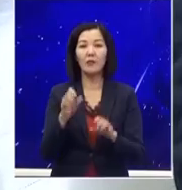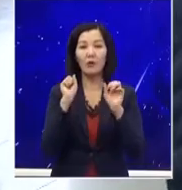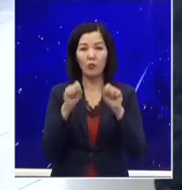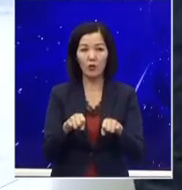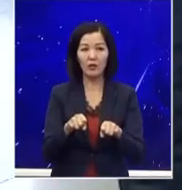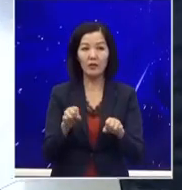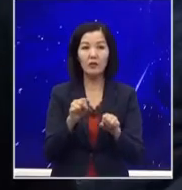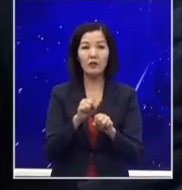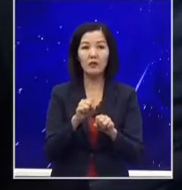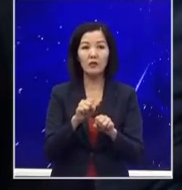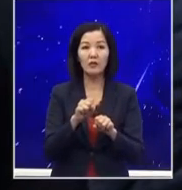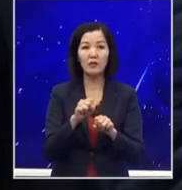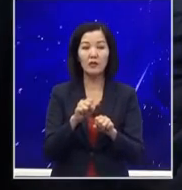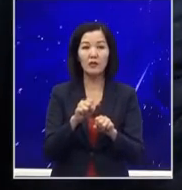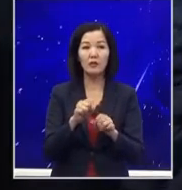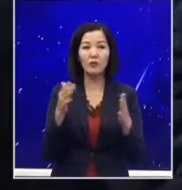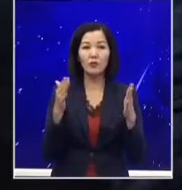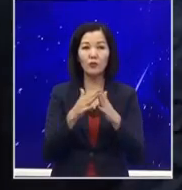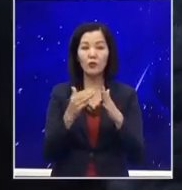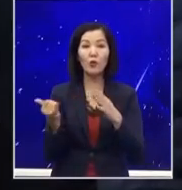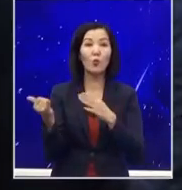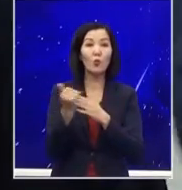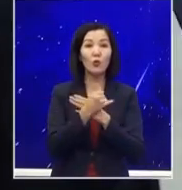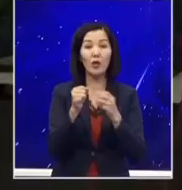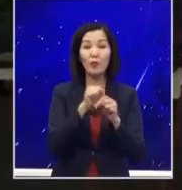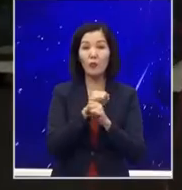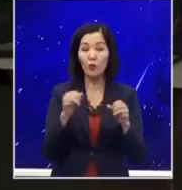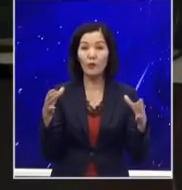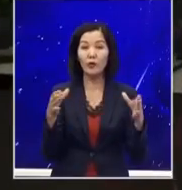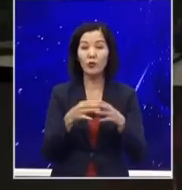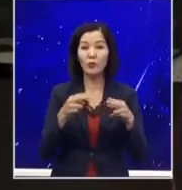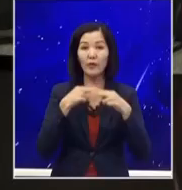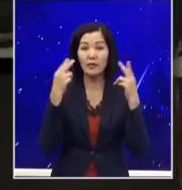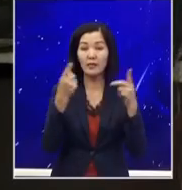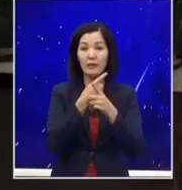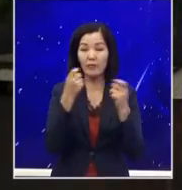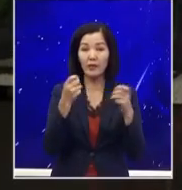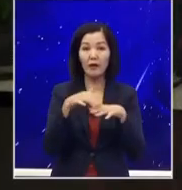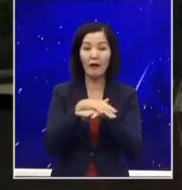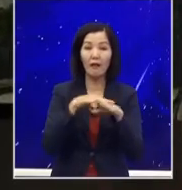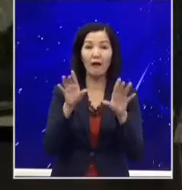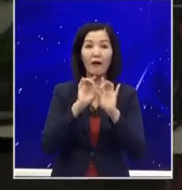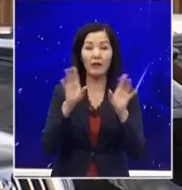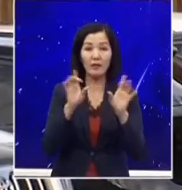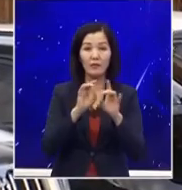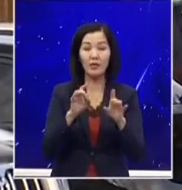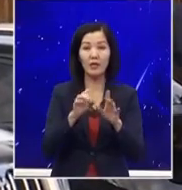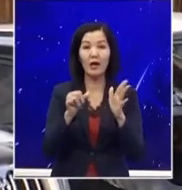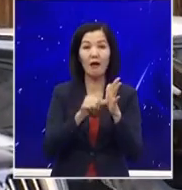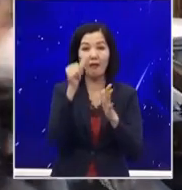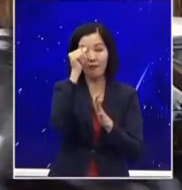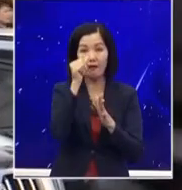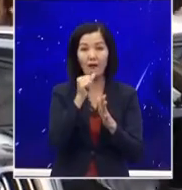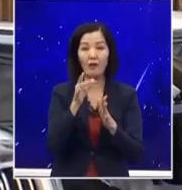жасалынды. Болмайды. Үйге үйіп қонақ шақырмаңыз, топ жинамаңыз деген ескертпелердің елге айтылып келе жатқанына жарты жылдан